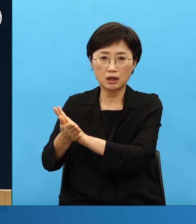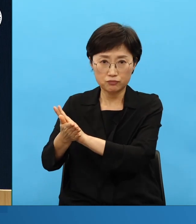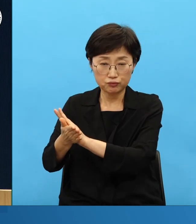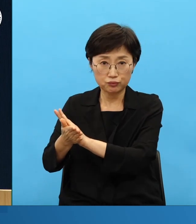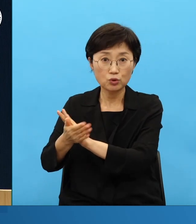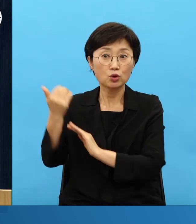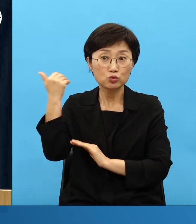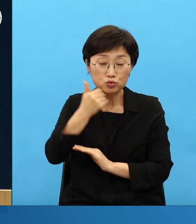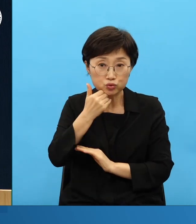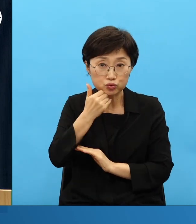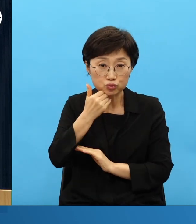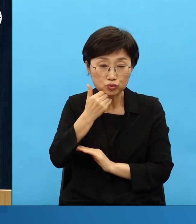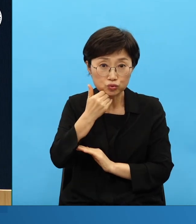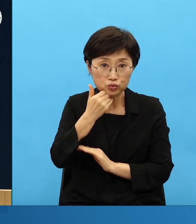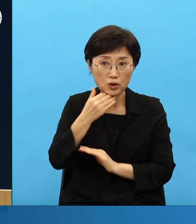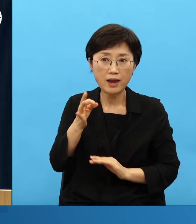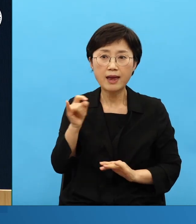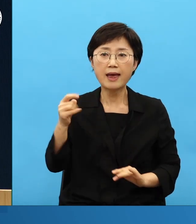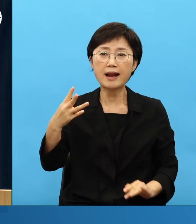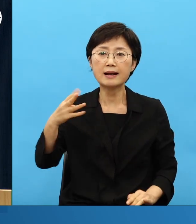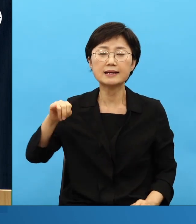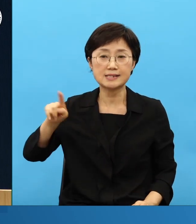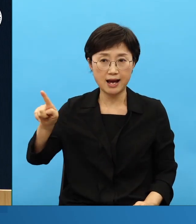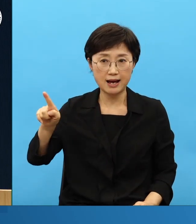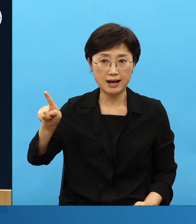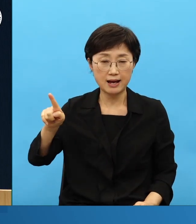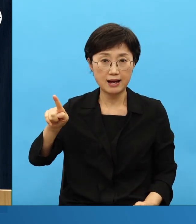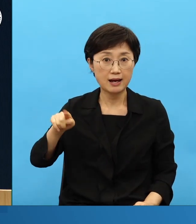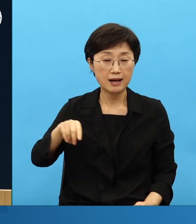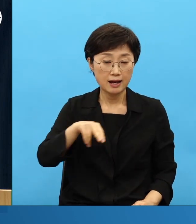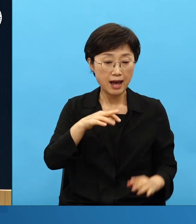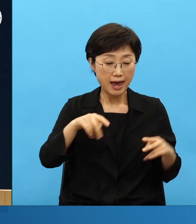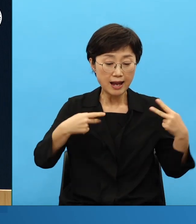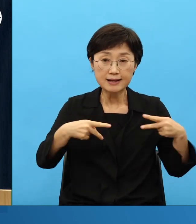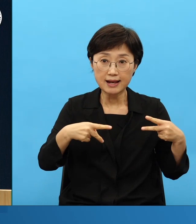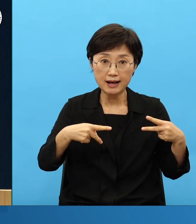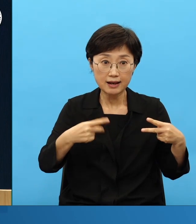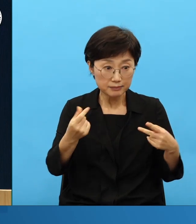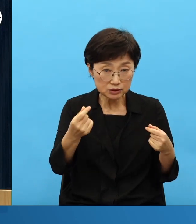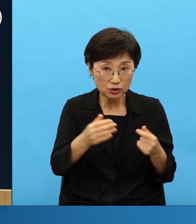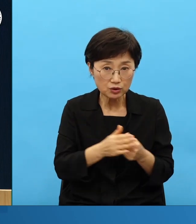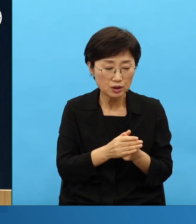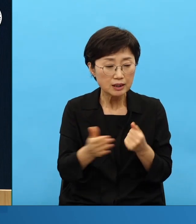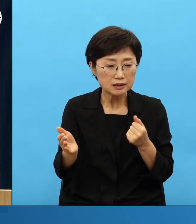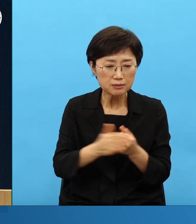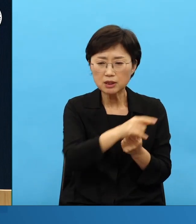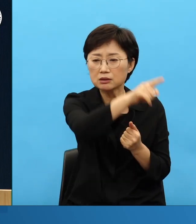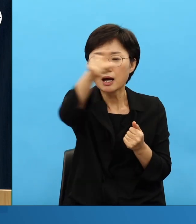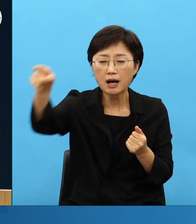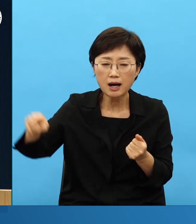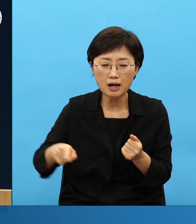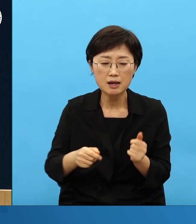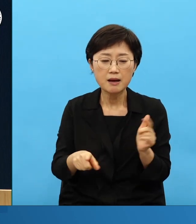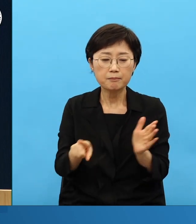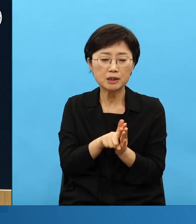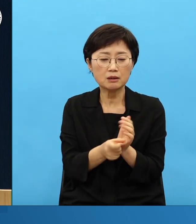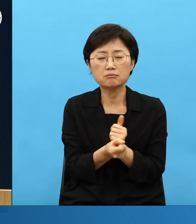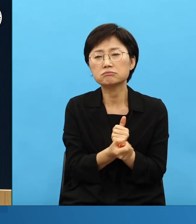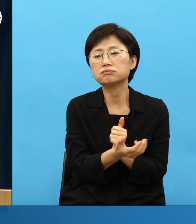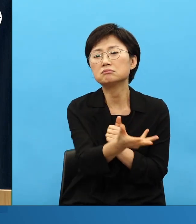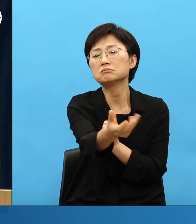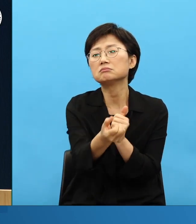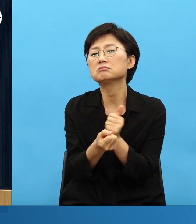돌아오고 다 우상 버리고 하나님께 기도하자 말이에요. Let's all gather together at Mizpah. Let's return back to the Lord, cast off all of our idols, and pray to God.